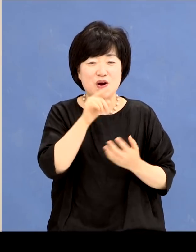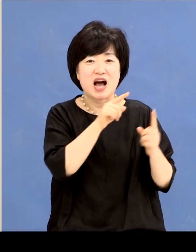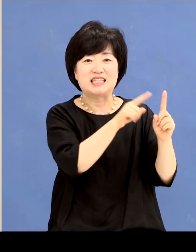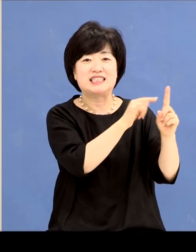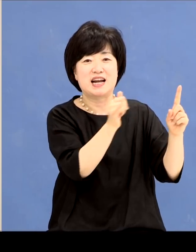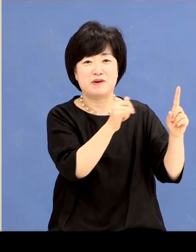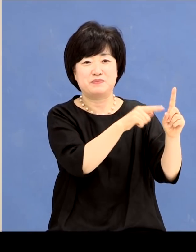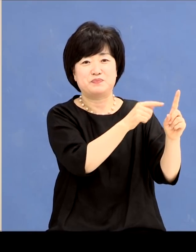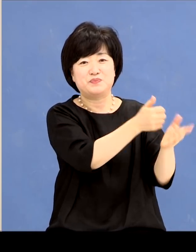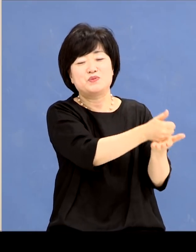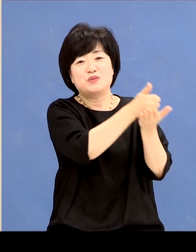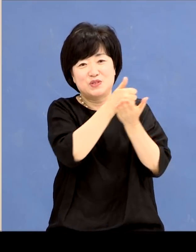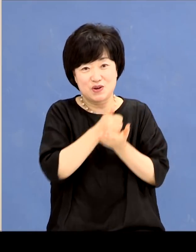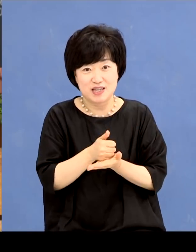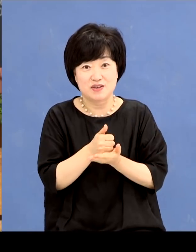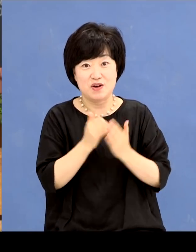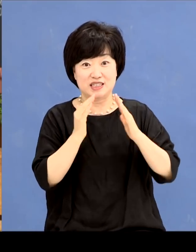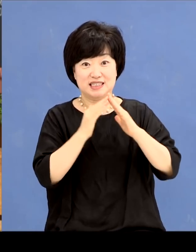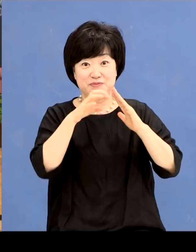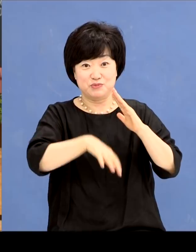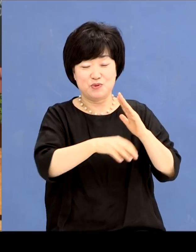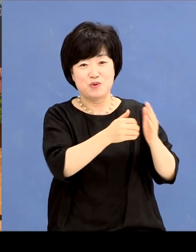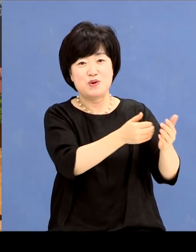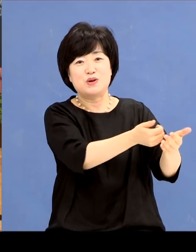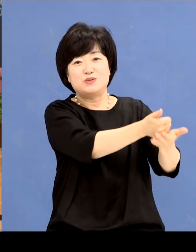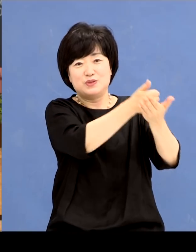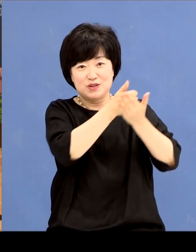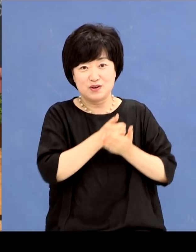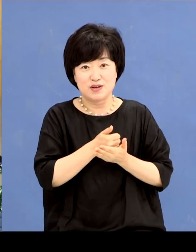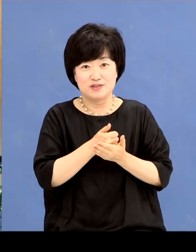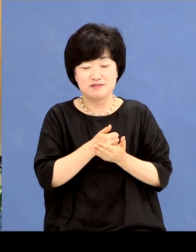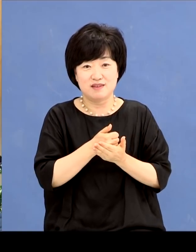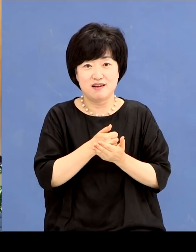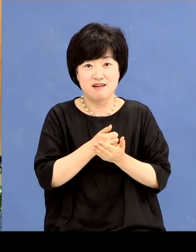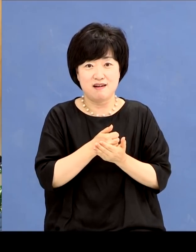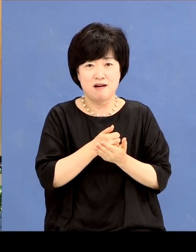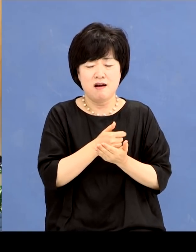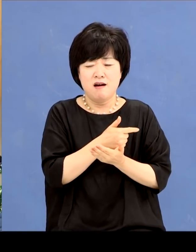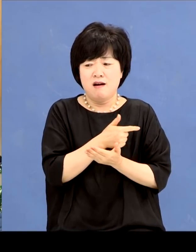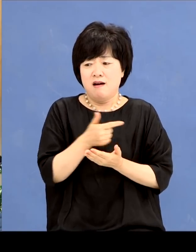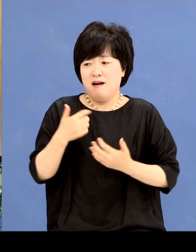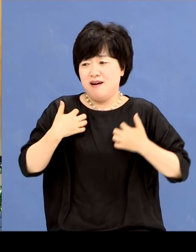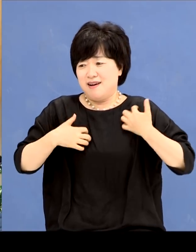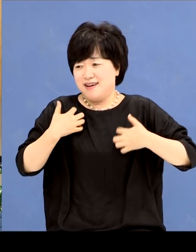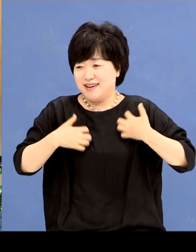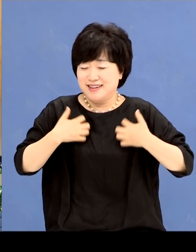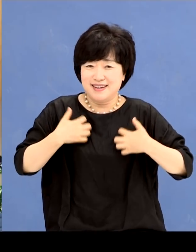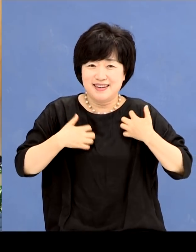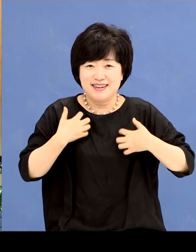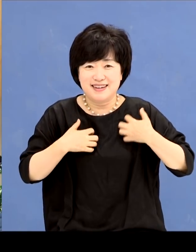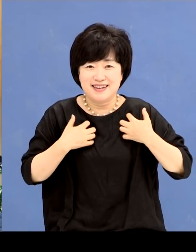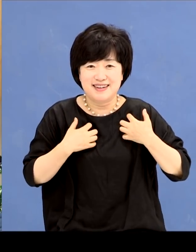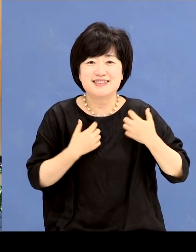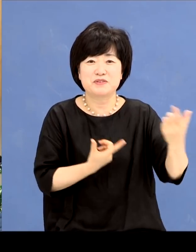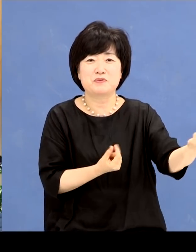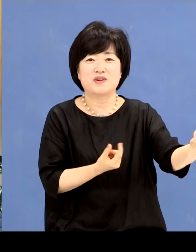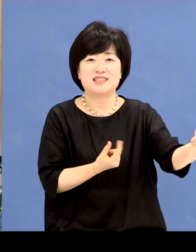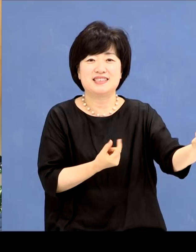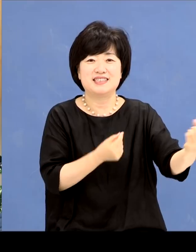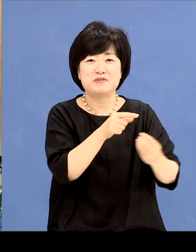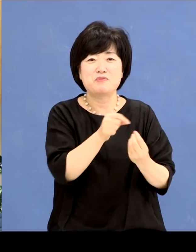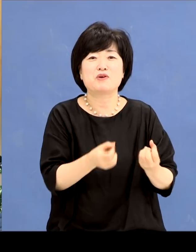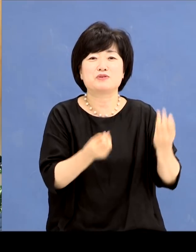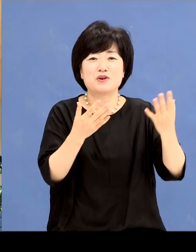먼저 명절에 초청을 해서 함께 명절을 보냈었어요. 집으로요? 예. 네. 보냈는데 이 친구가 너무 좋아하더라고요. 사실 저한테도 첫